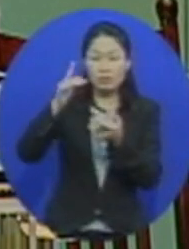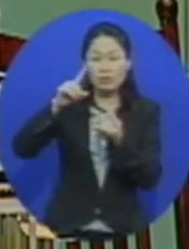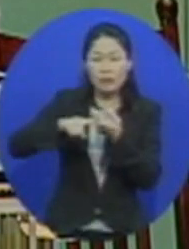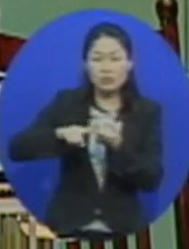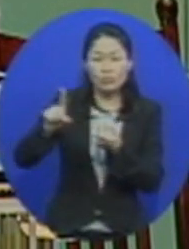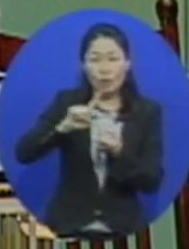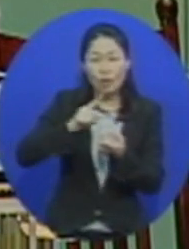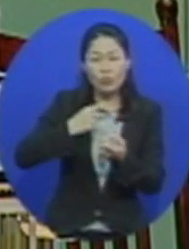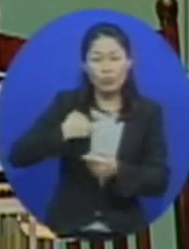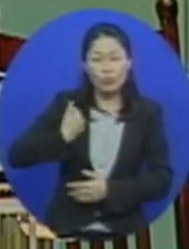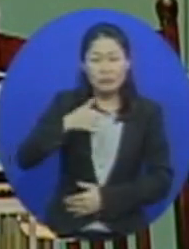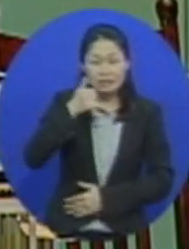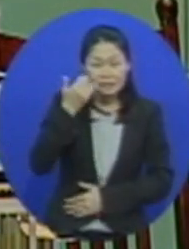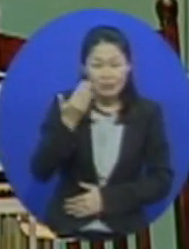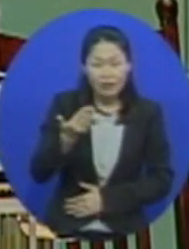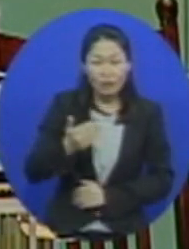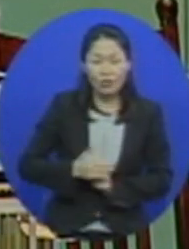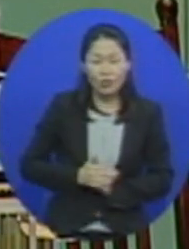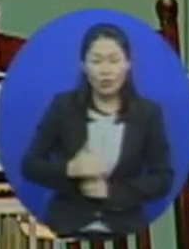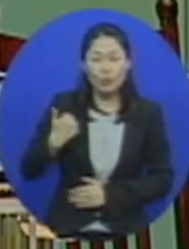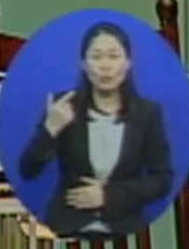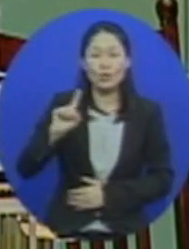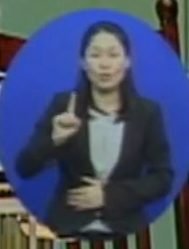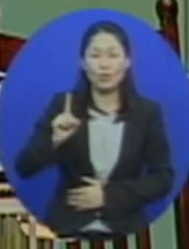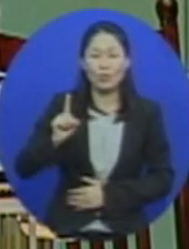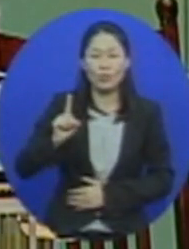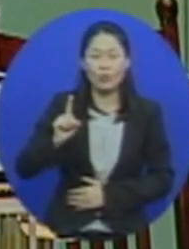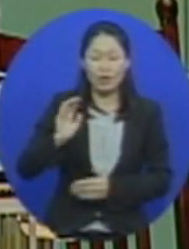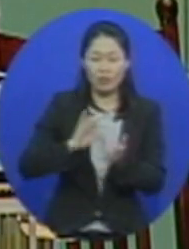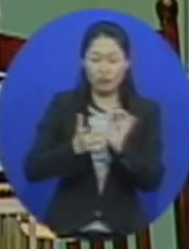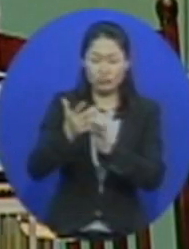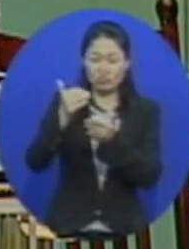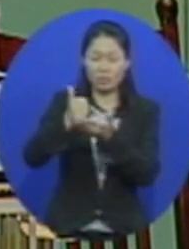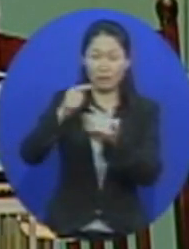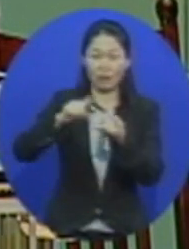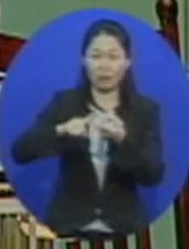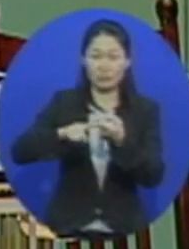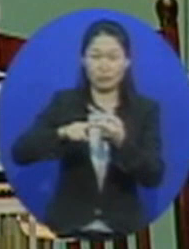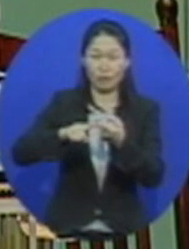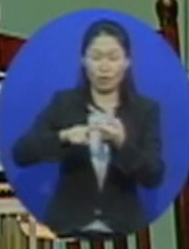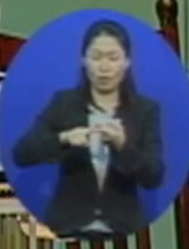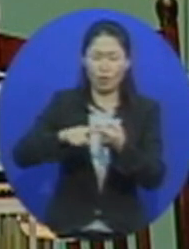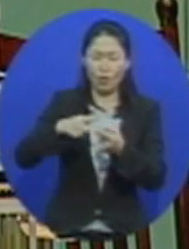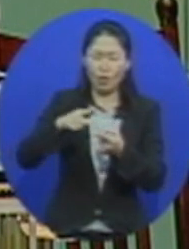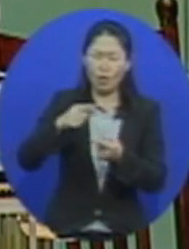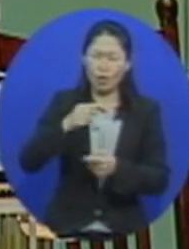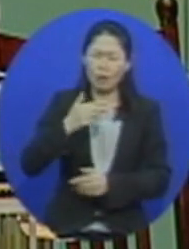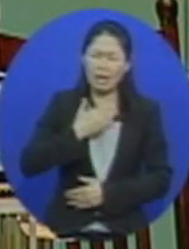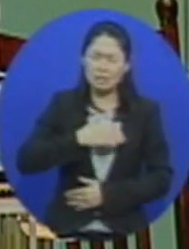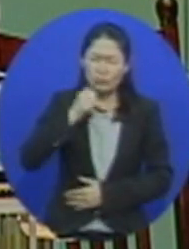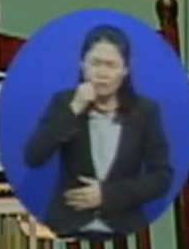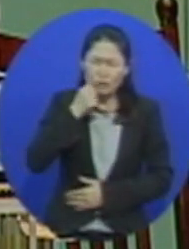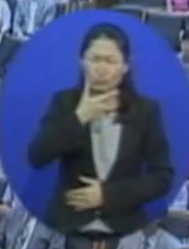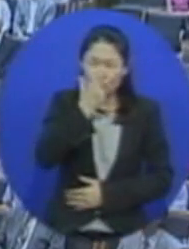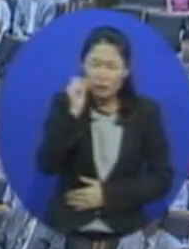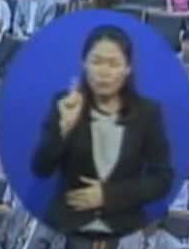모르는거 일까요 아폴로가 예수님에 대해서 무엇이 부족한 것이었을까요